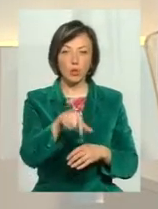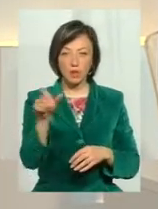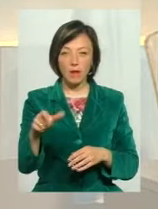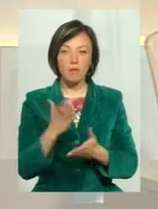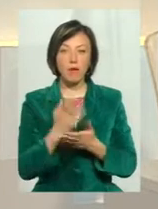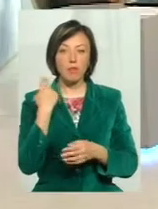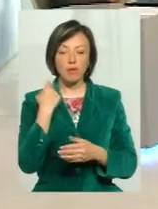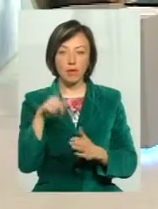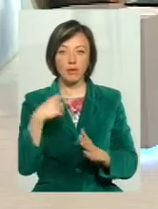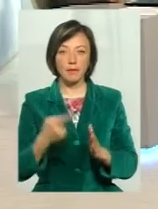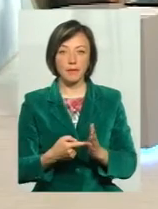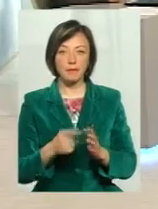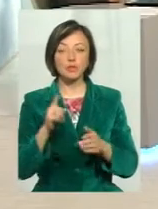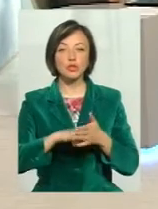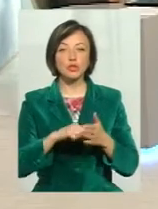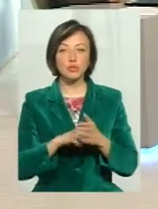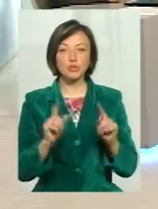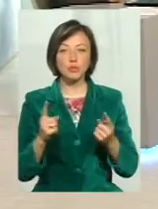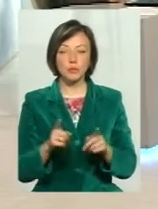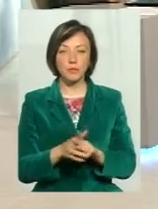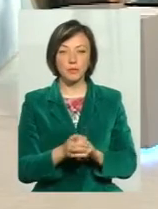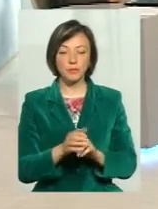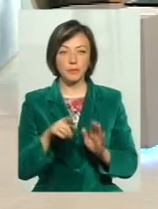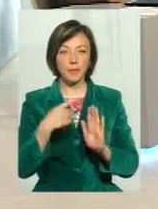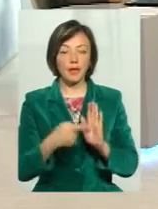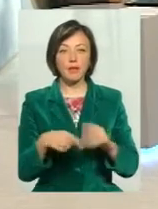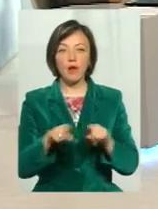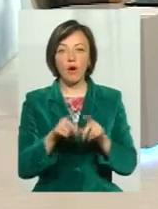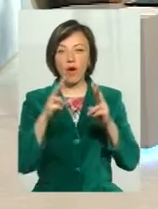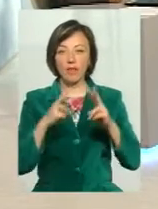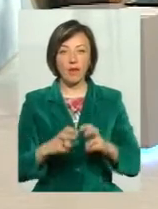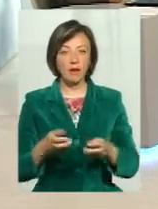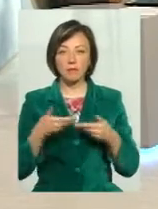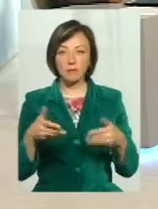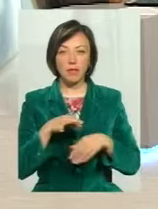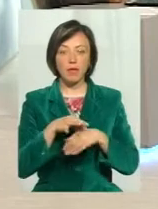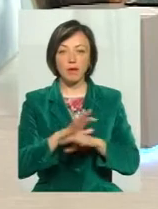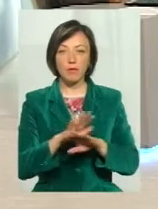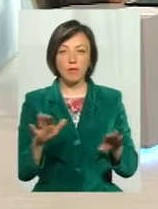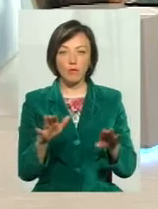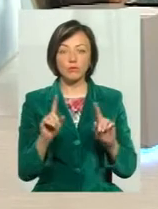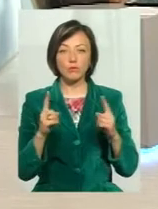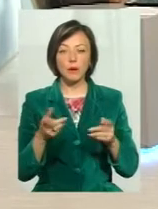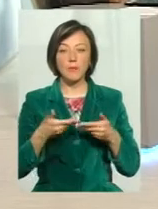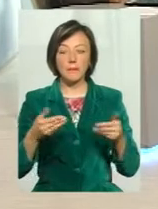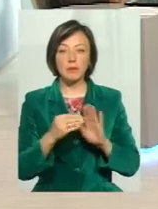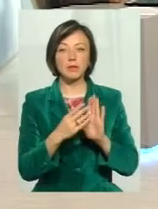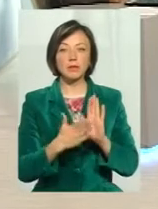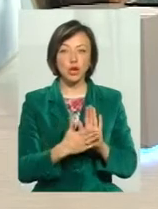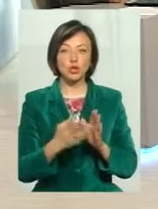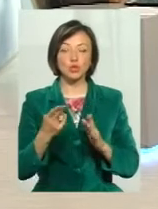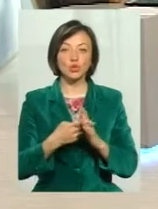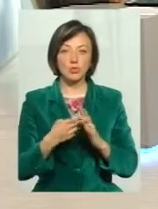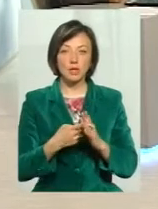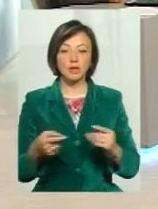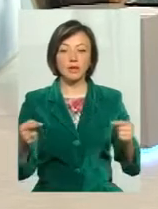у чому причина? Ну, такого аналізу в департаменті не проводиться, оскільки ми призначили субсидію,